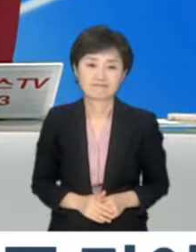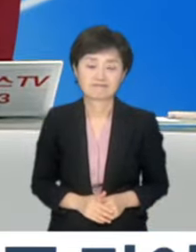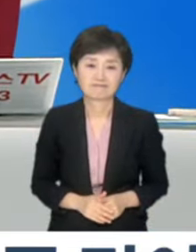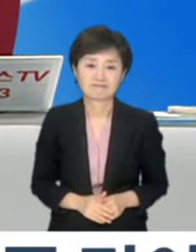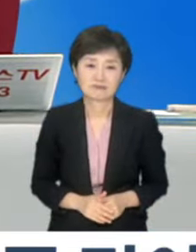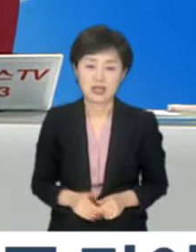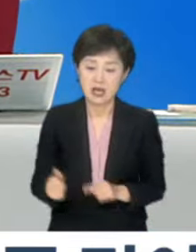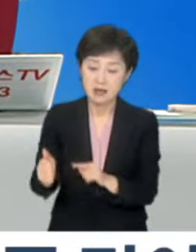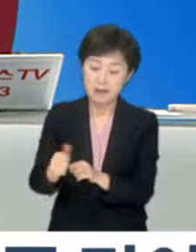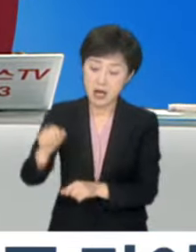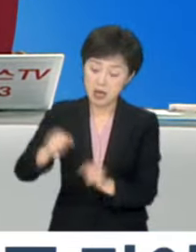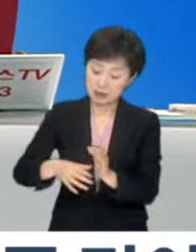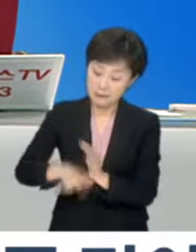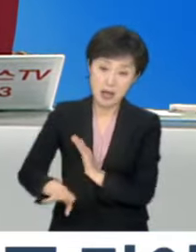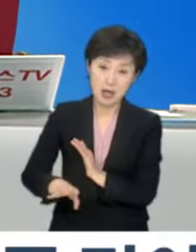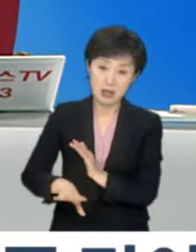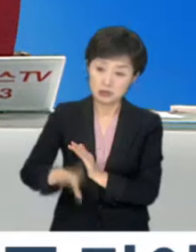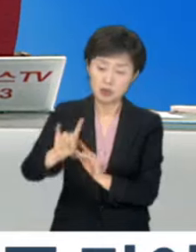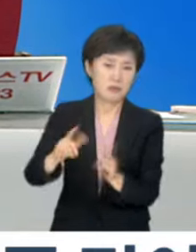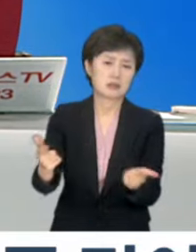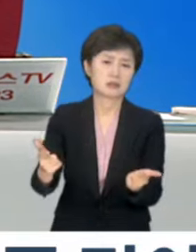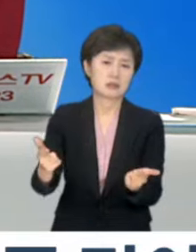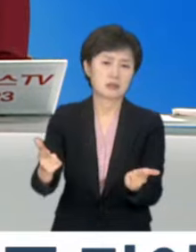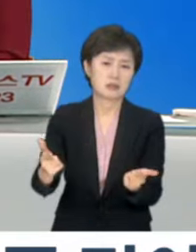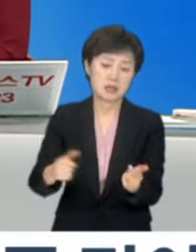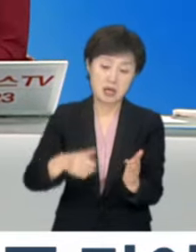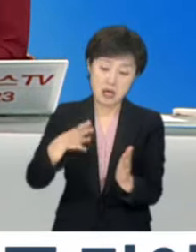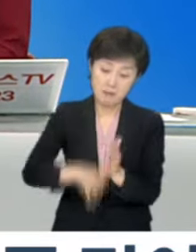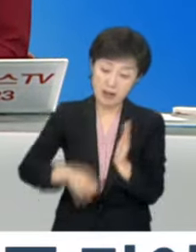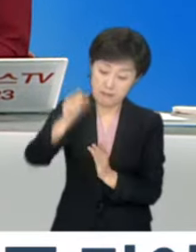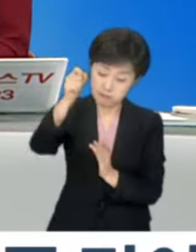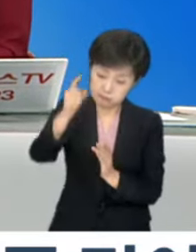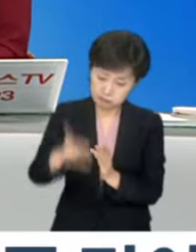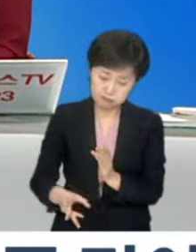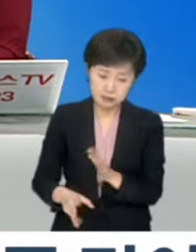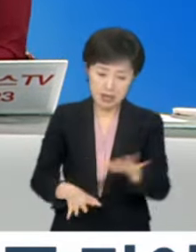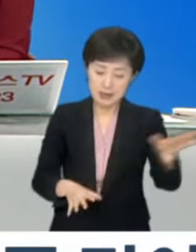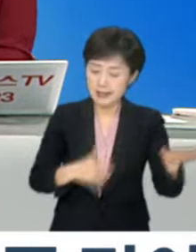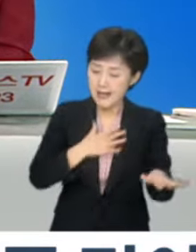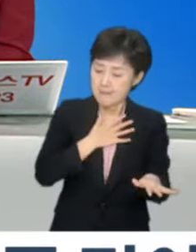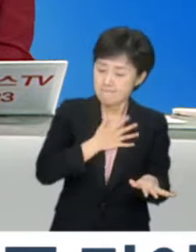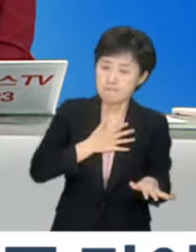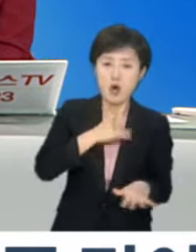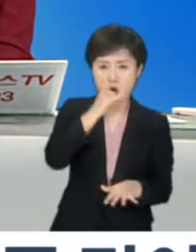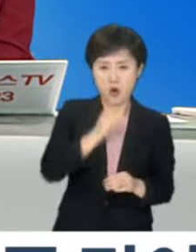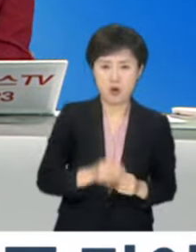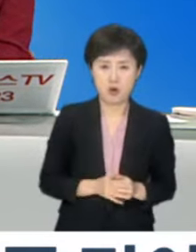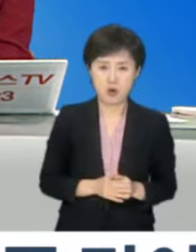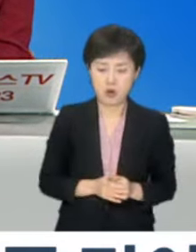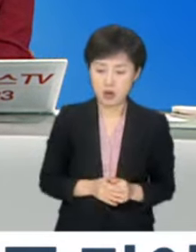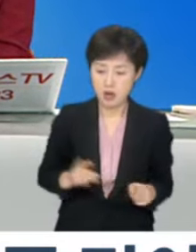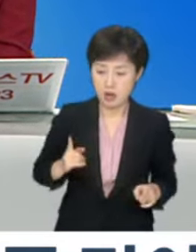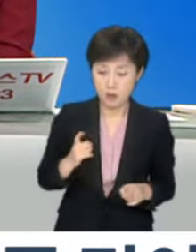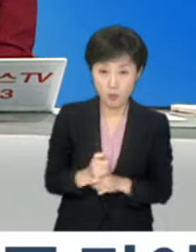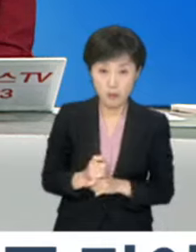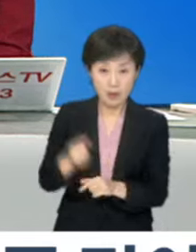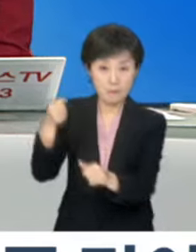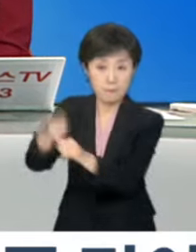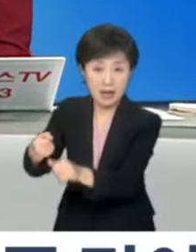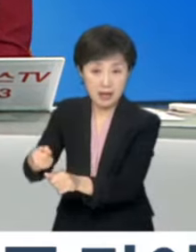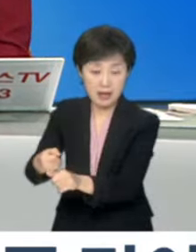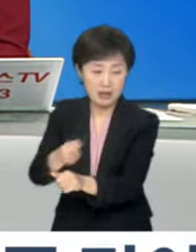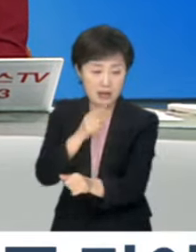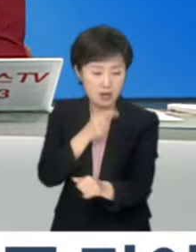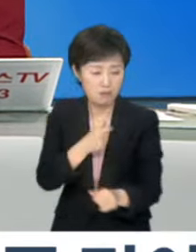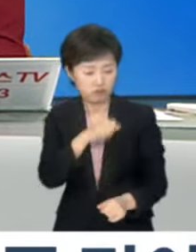민폐 행동을 뭐 이번이 처음이 아니라 계속해서 일삼아왔기 때문에 감정적인 문제로 봤을 때 좀 예. 보복 폭행을 한 시민을 옹호하는